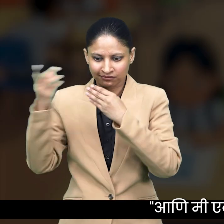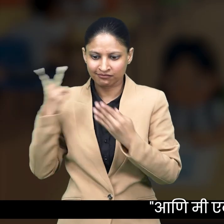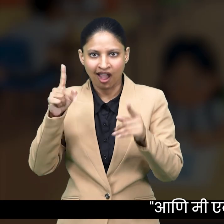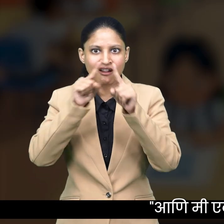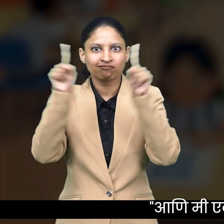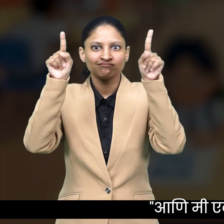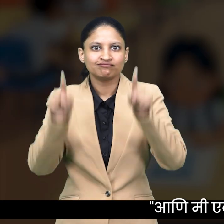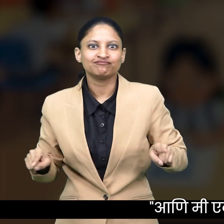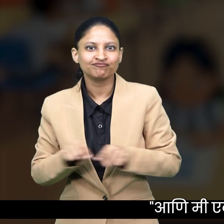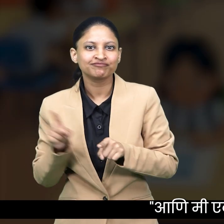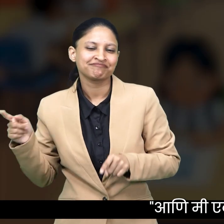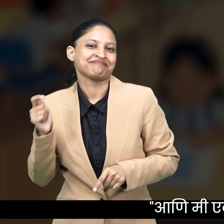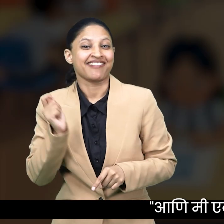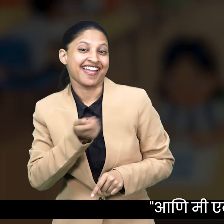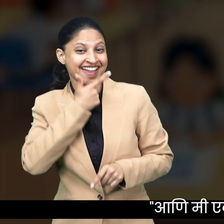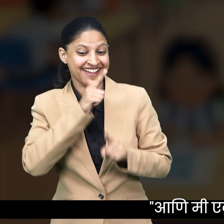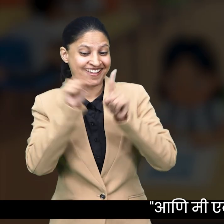म्हणाला.